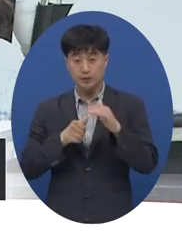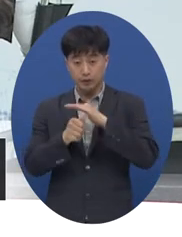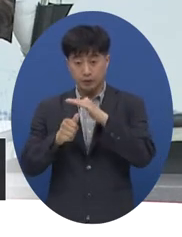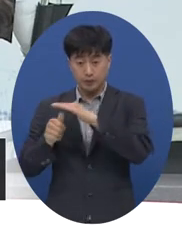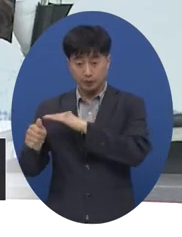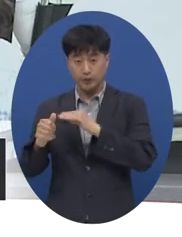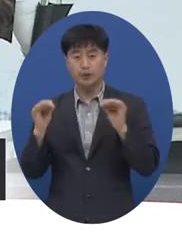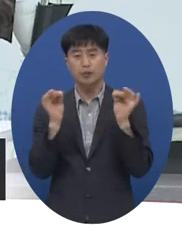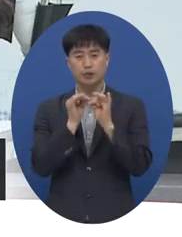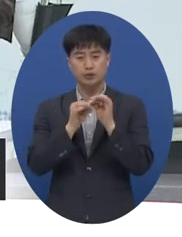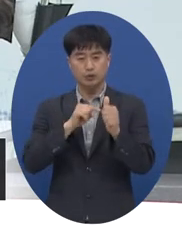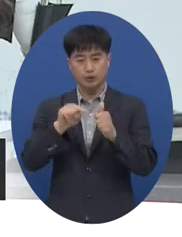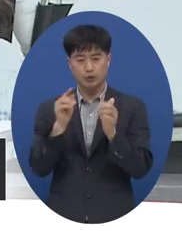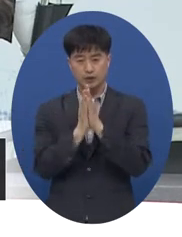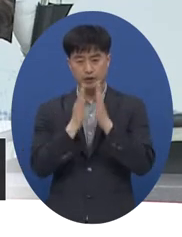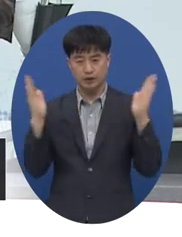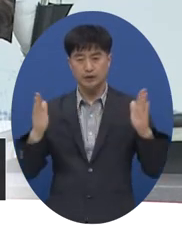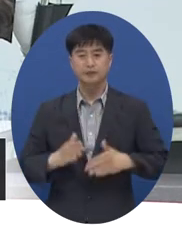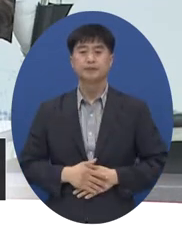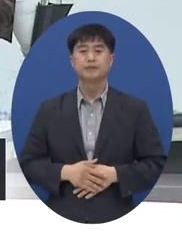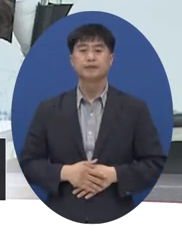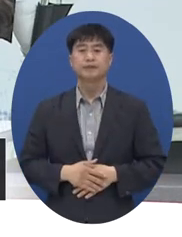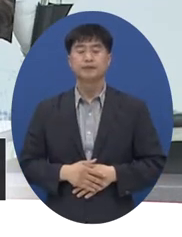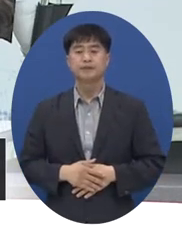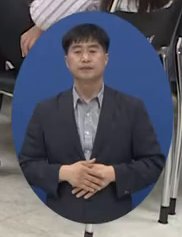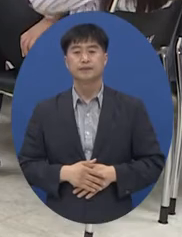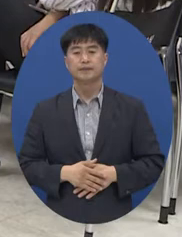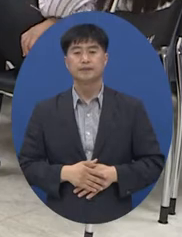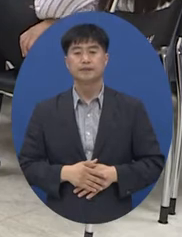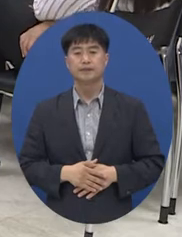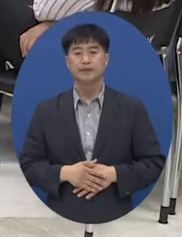교육을 실시합니다. 최창순 기자입니다.